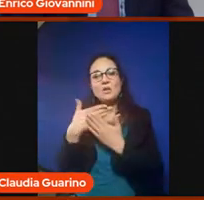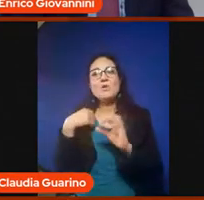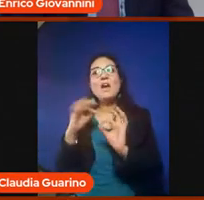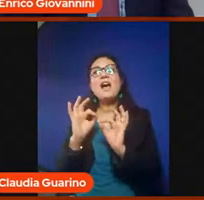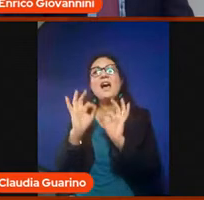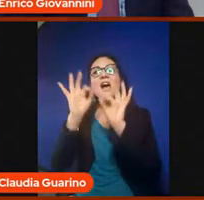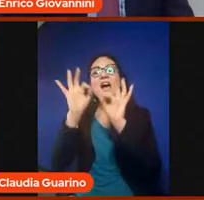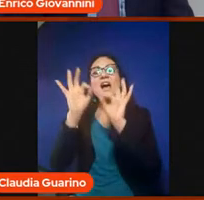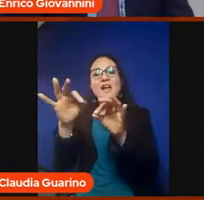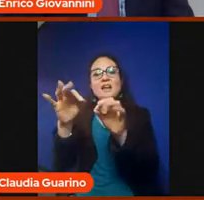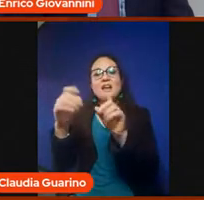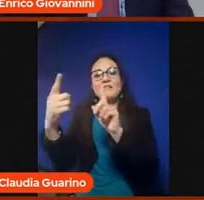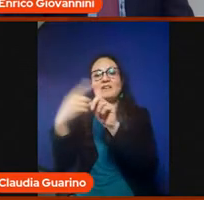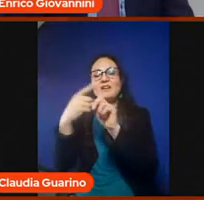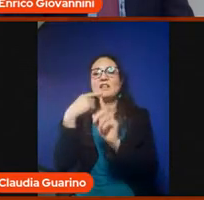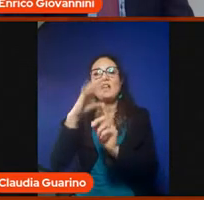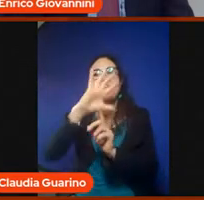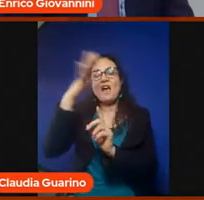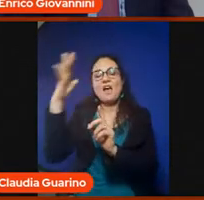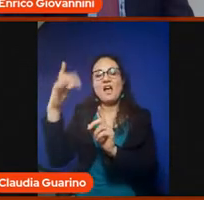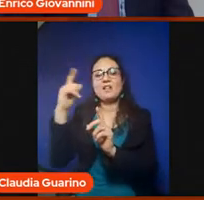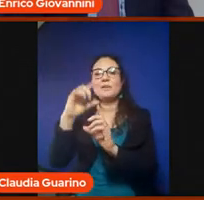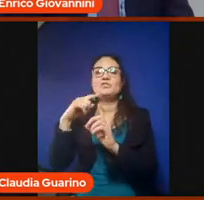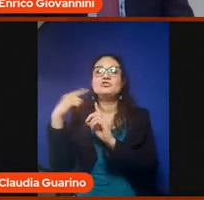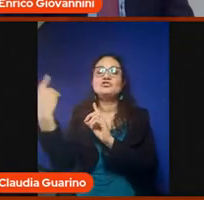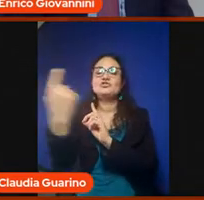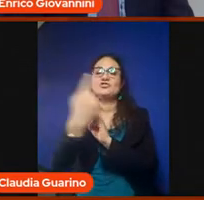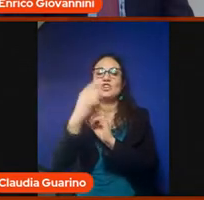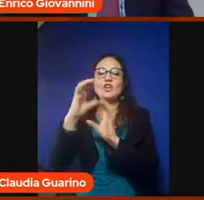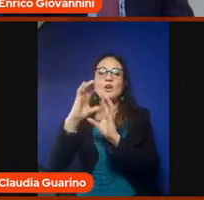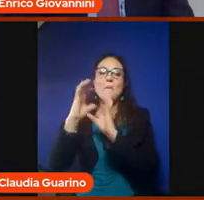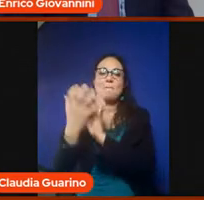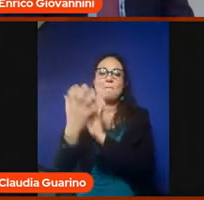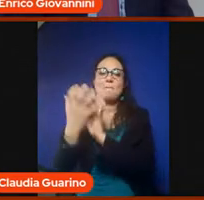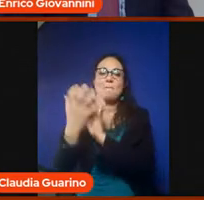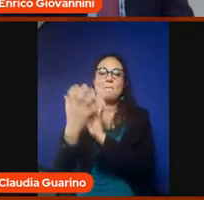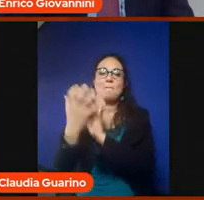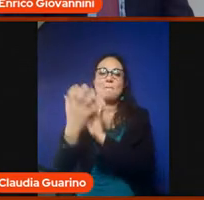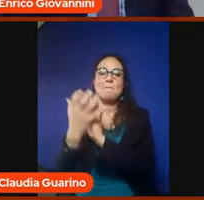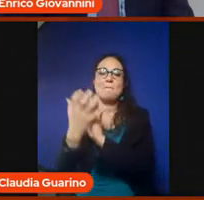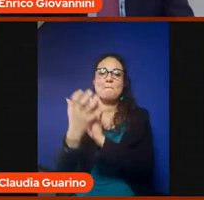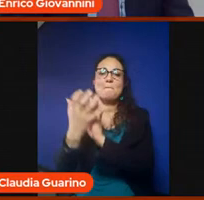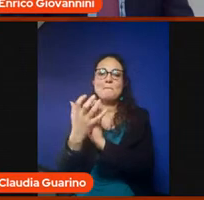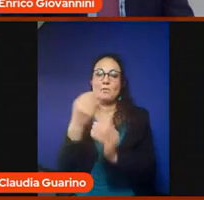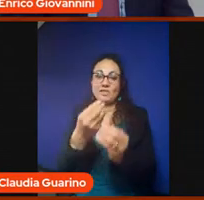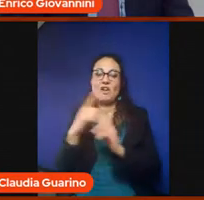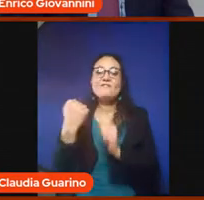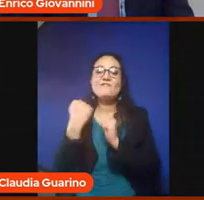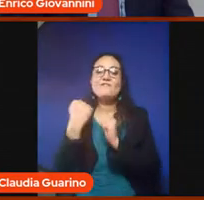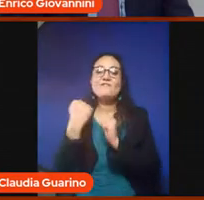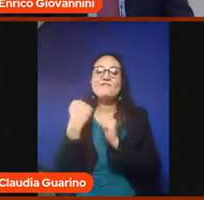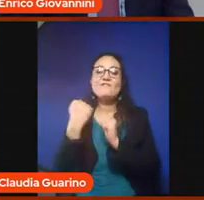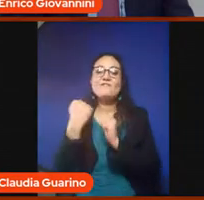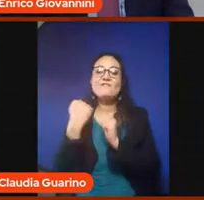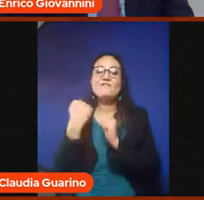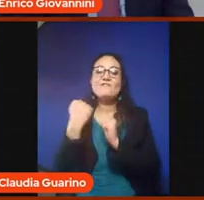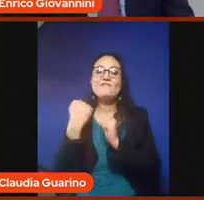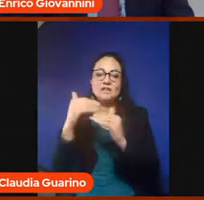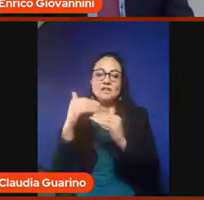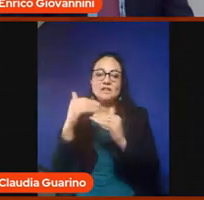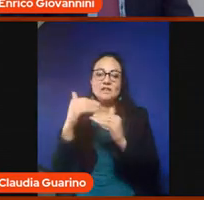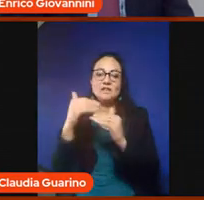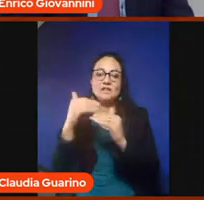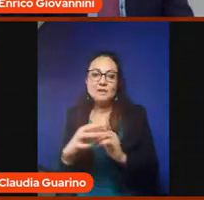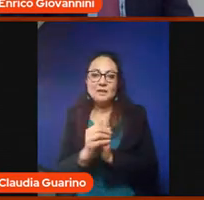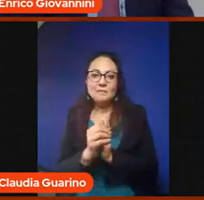mondo, e quindi anche di dare forza, e in questo forse potremmo già collaborare tutti insieme, dare forza ai giovani in vista della